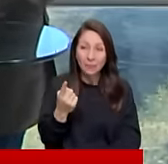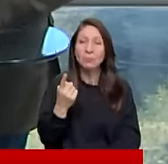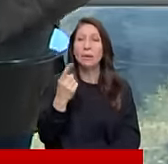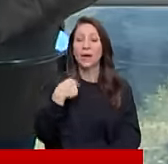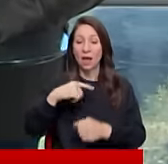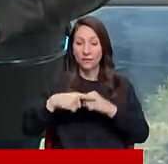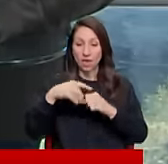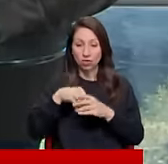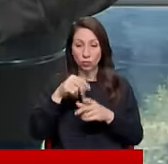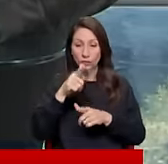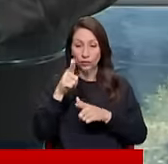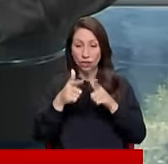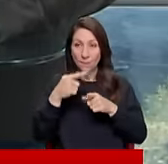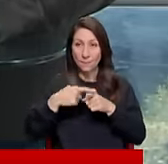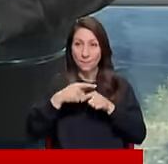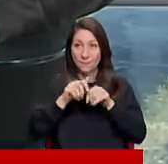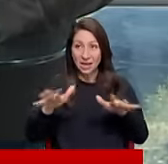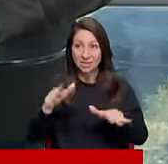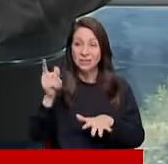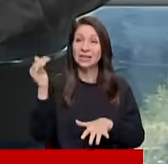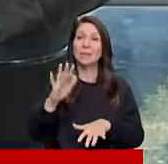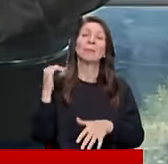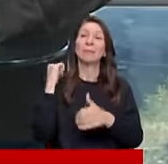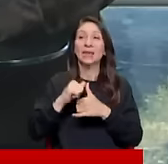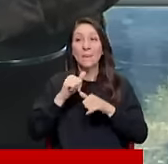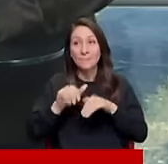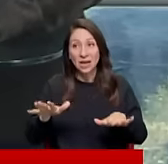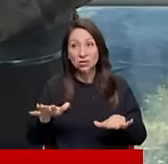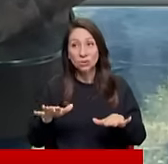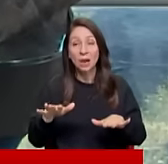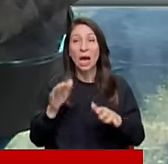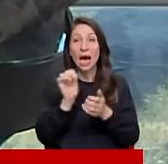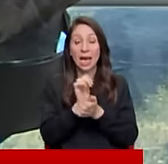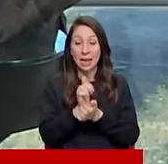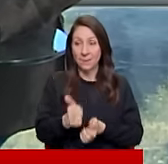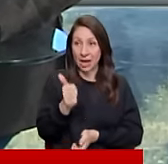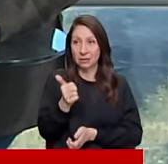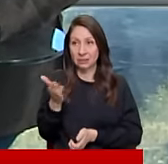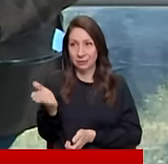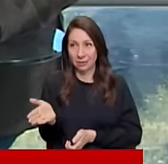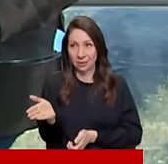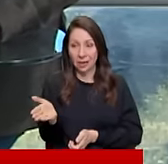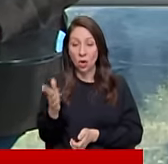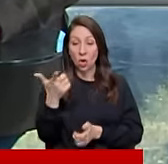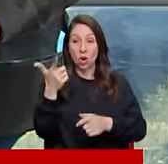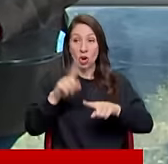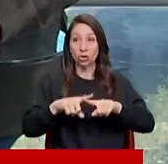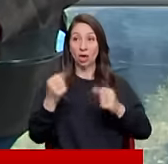hafta içinde bu görüntüyü paylaştım. Az önce sen gelmeden bir kez daha paylaştım. Aile Bakanı. O